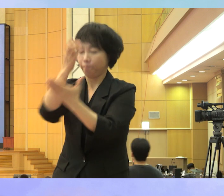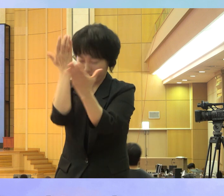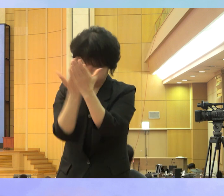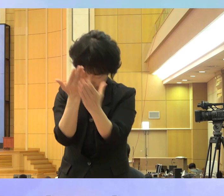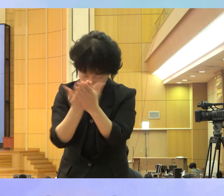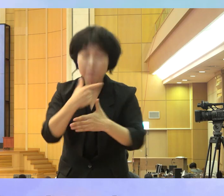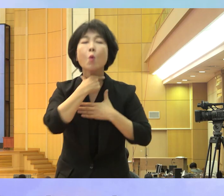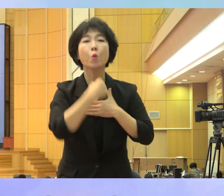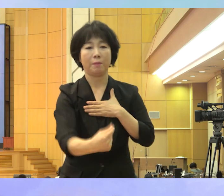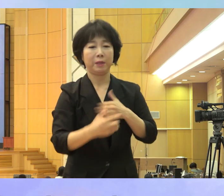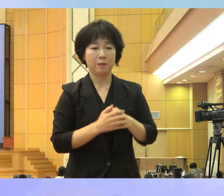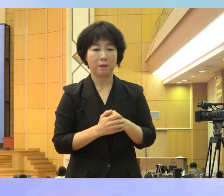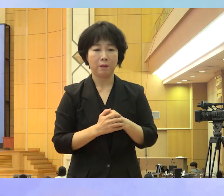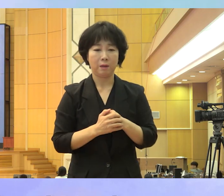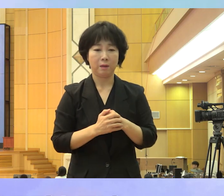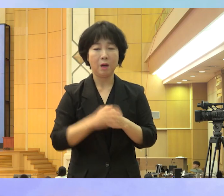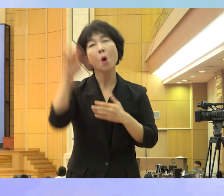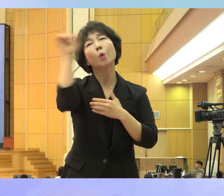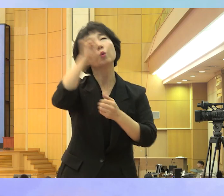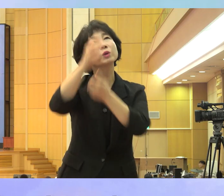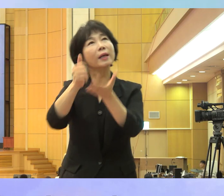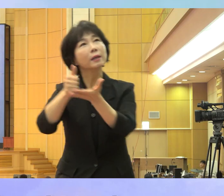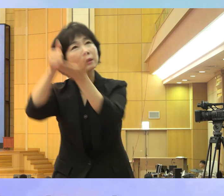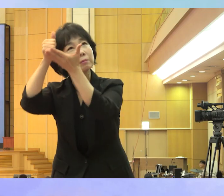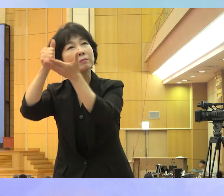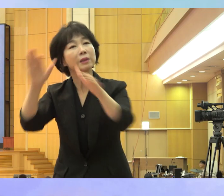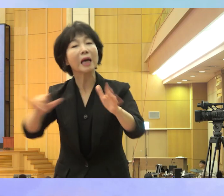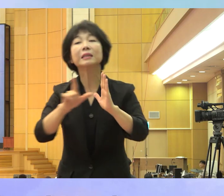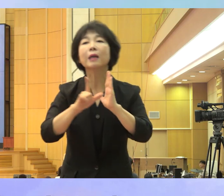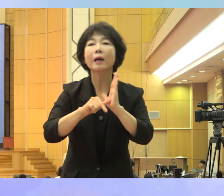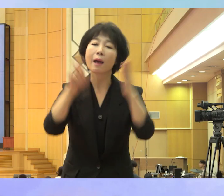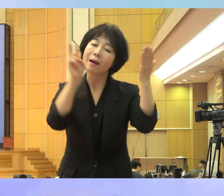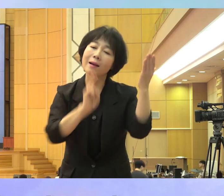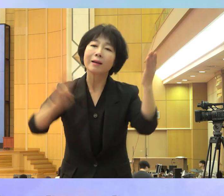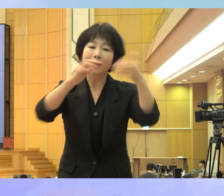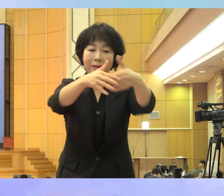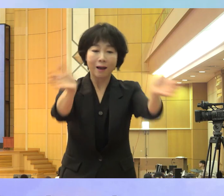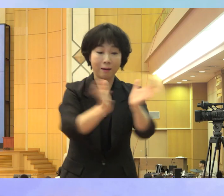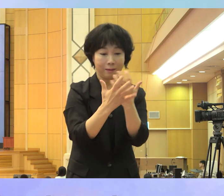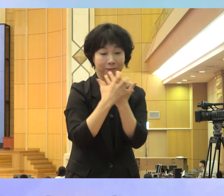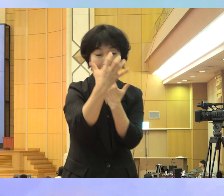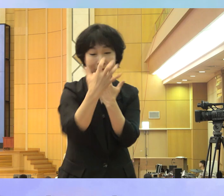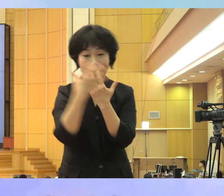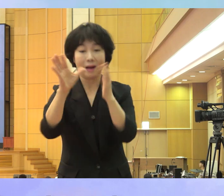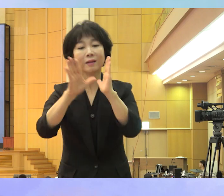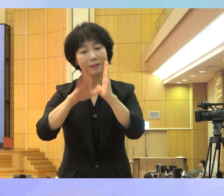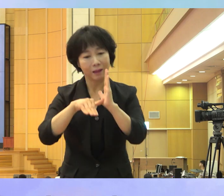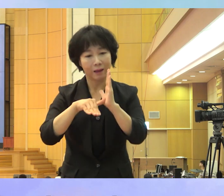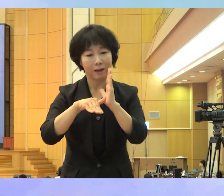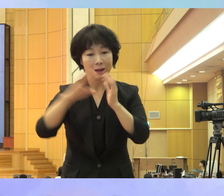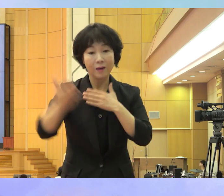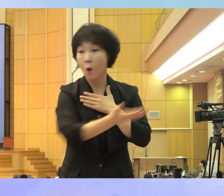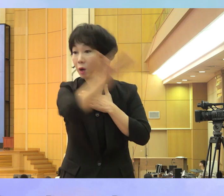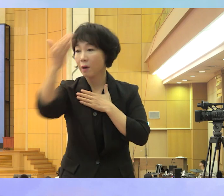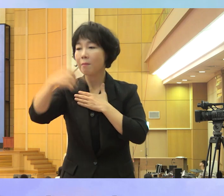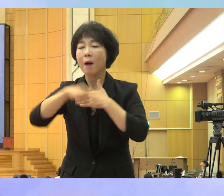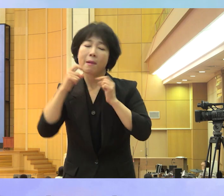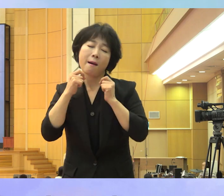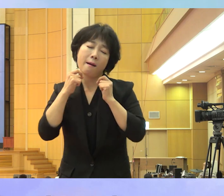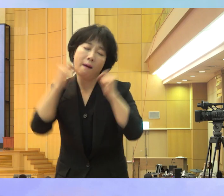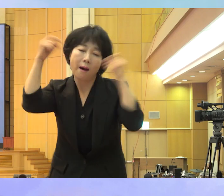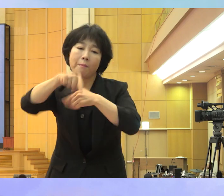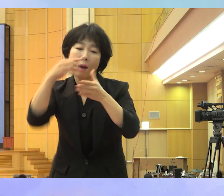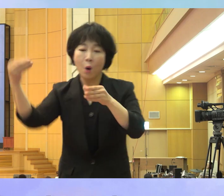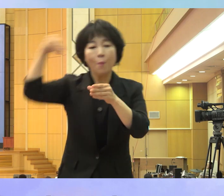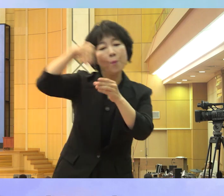주시옵기를 원합니다. 좋으신 아버지 하나님, 이 시간에 찬양대에 곡도 있는 찬양과 성도들의 간절하고